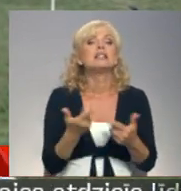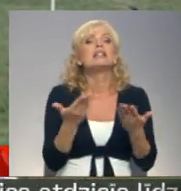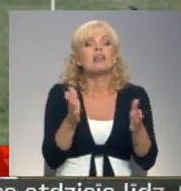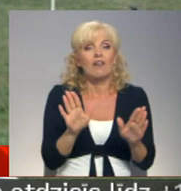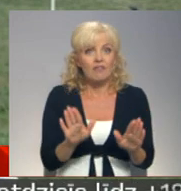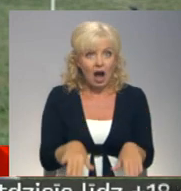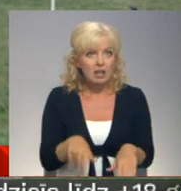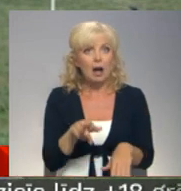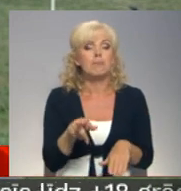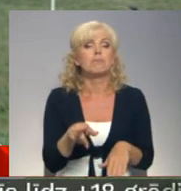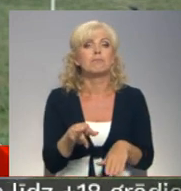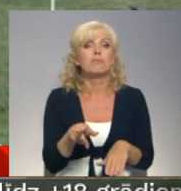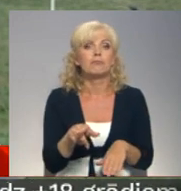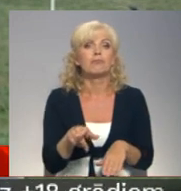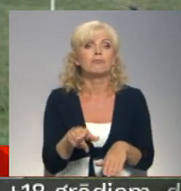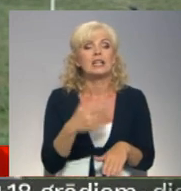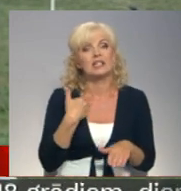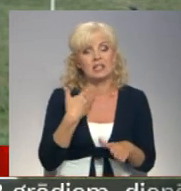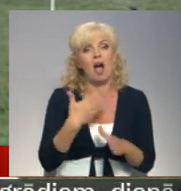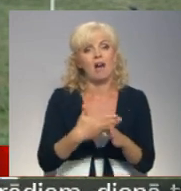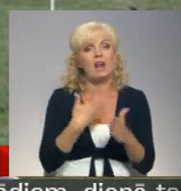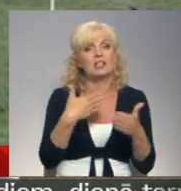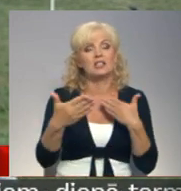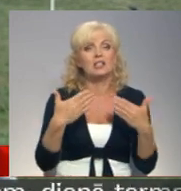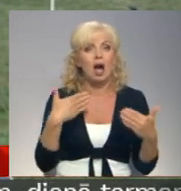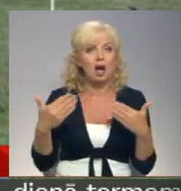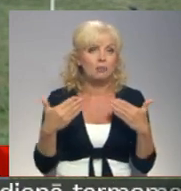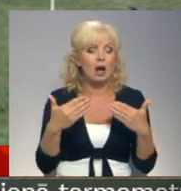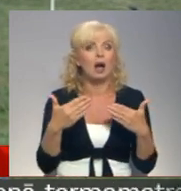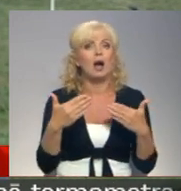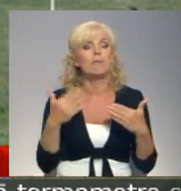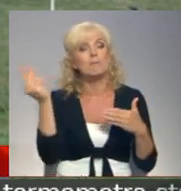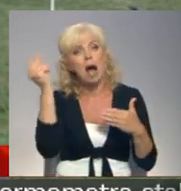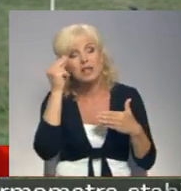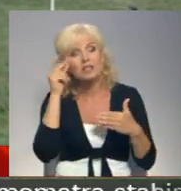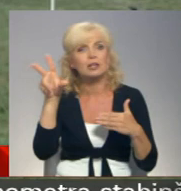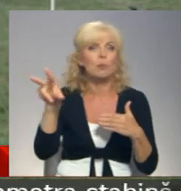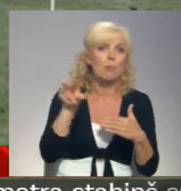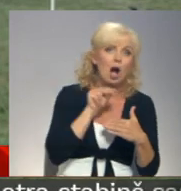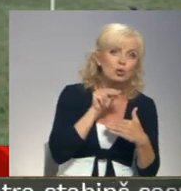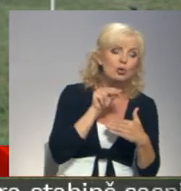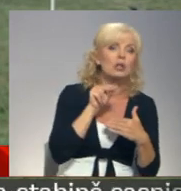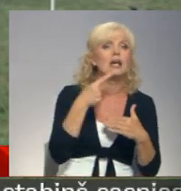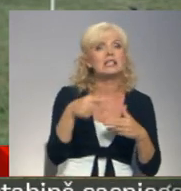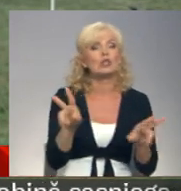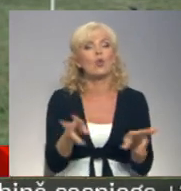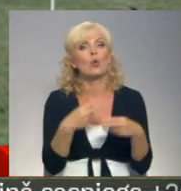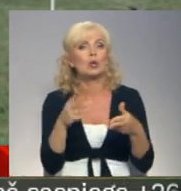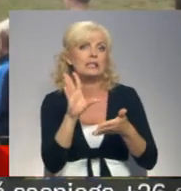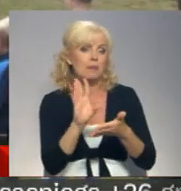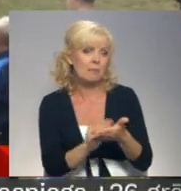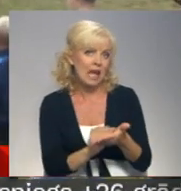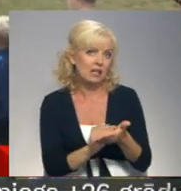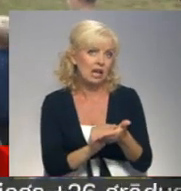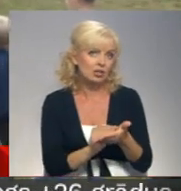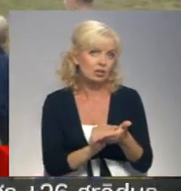Cik mēs tī varam savā starpā pazām vuicēt, cik mēs varam arī citiem klubiem kaut kādu pīredzi